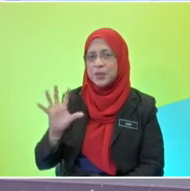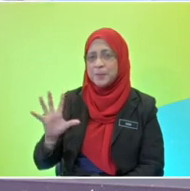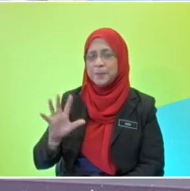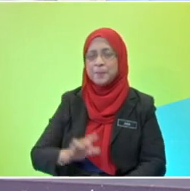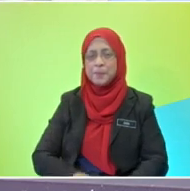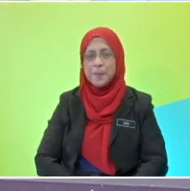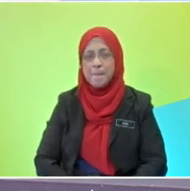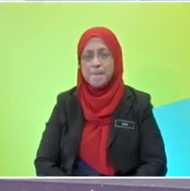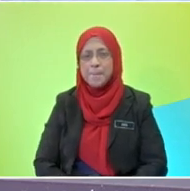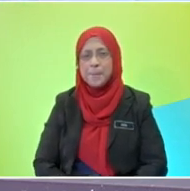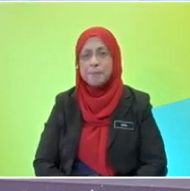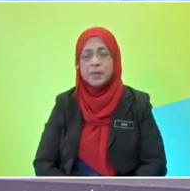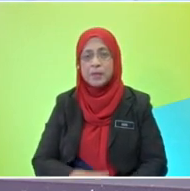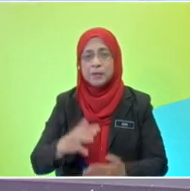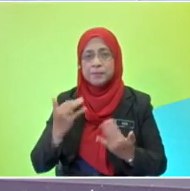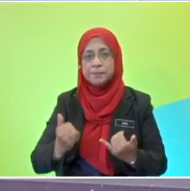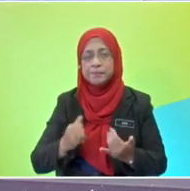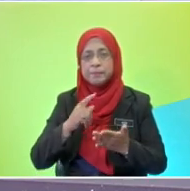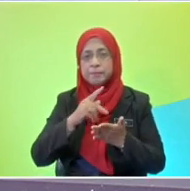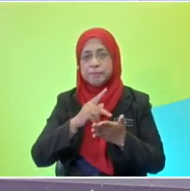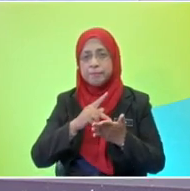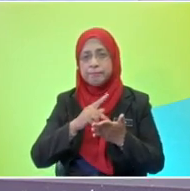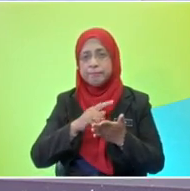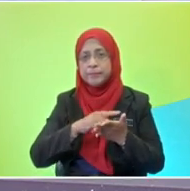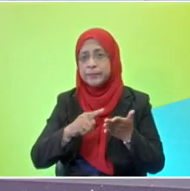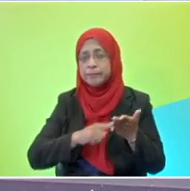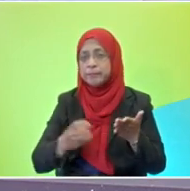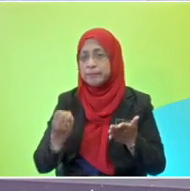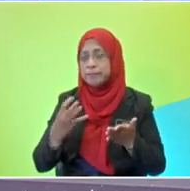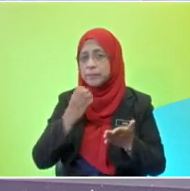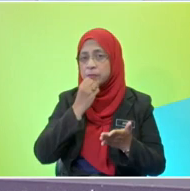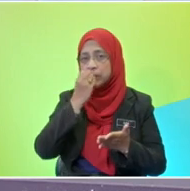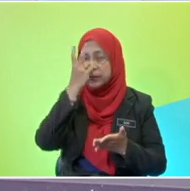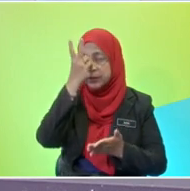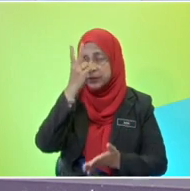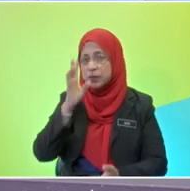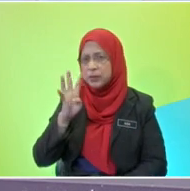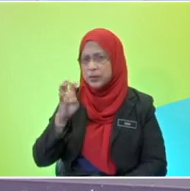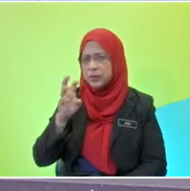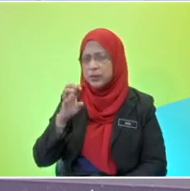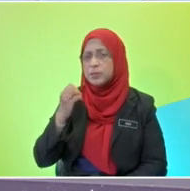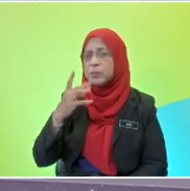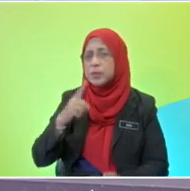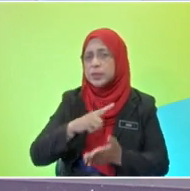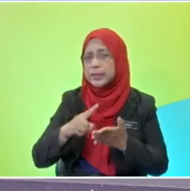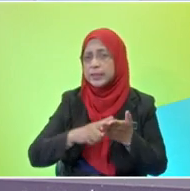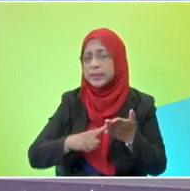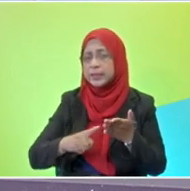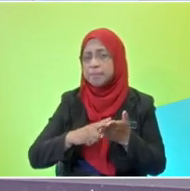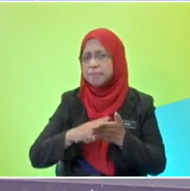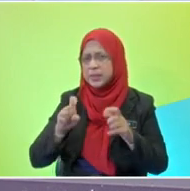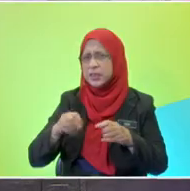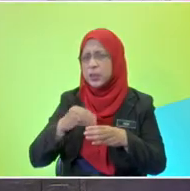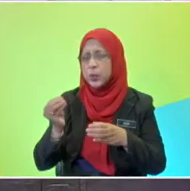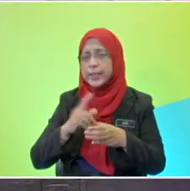sekarang kita lihat yang dikeluarkan bagi kambing tadi 40 ekor tadi Berapakah jumlah kena